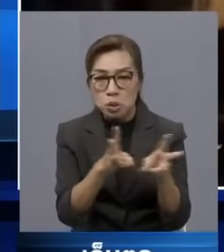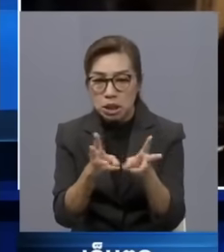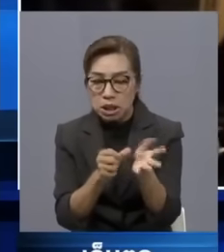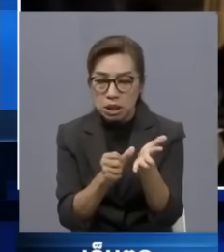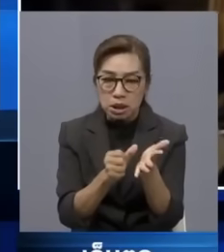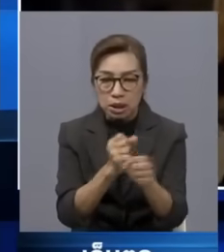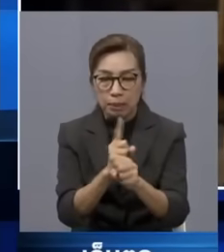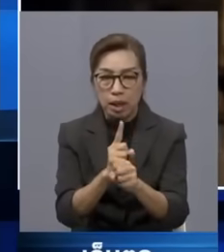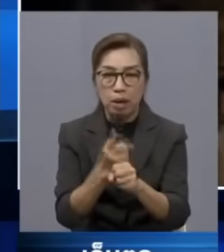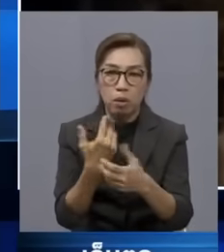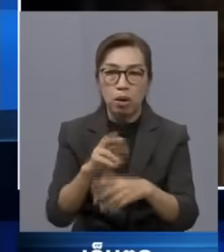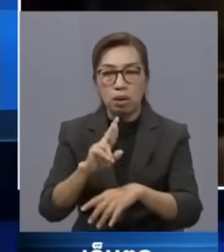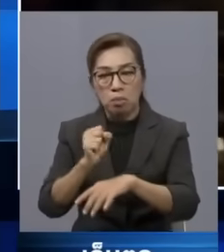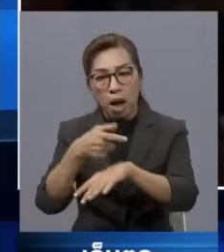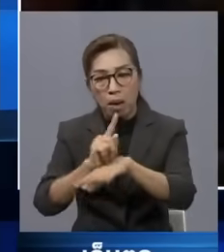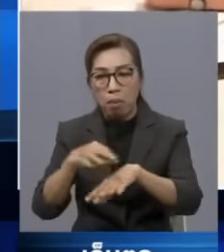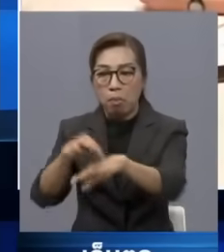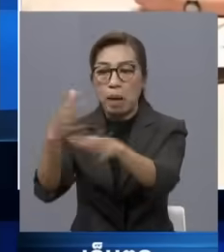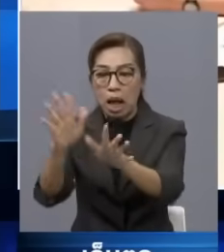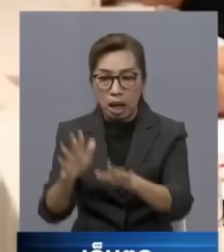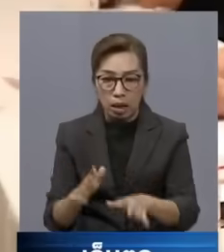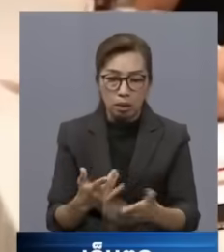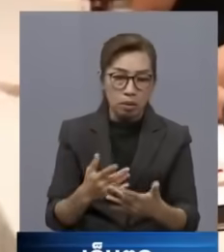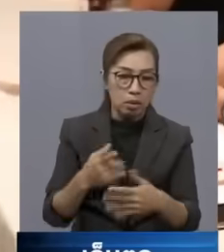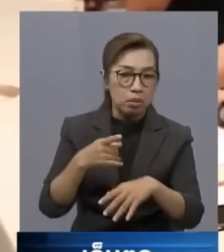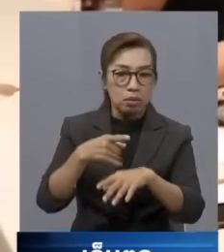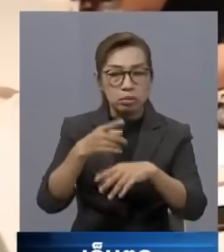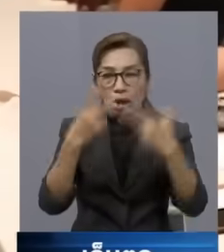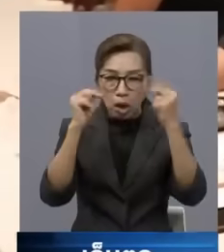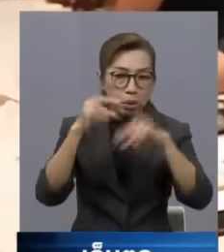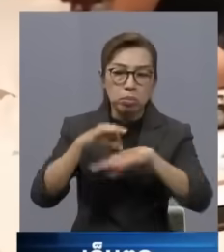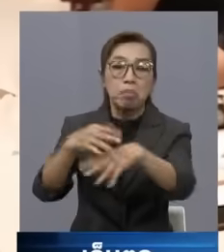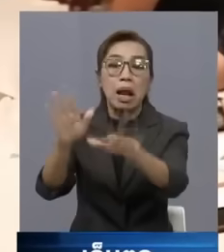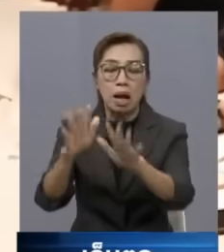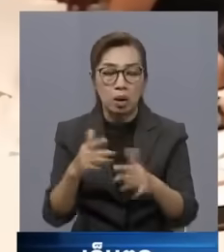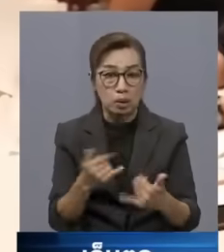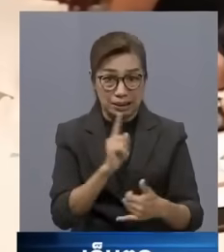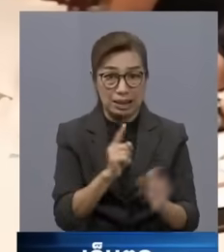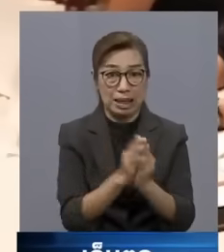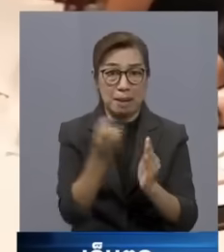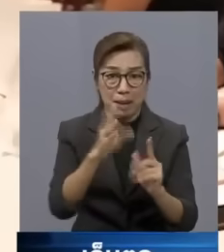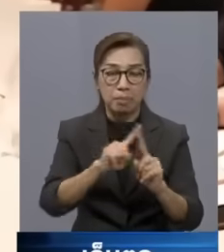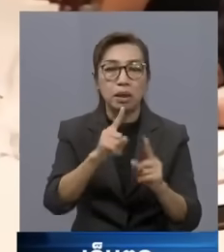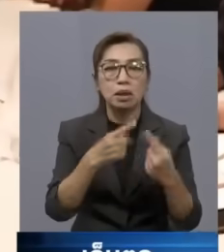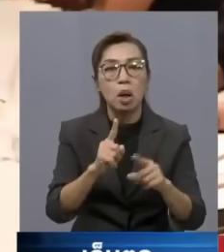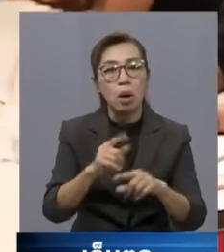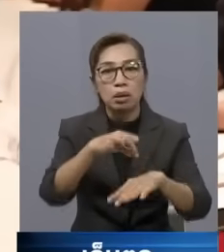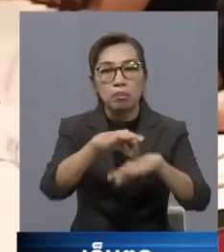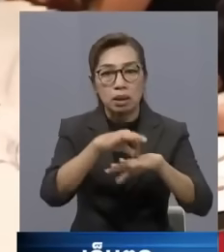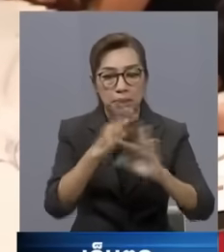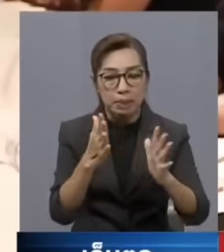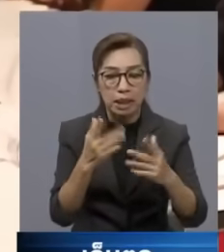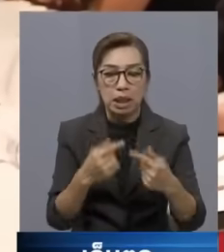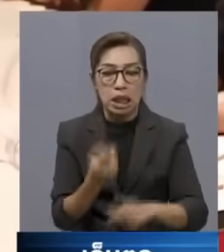บีบเหมือนกันเสียทุกตำแหน่งไปแล้วแม้ว่าชนะเลือกตั้งเป็นอันดับ 1ก็ตามนะครับแต่ว่าเกมของก้าวไกลตอนนี้จะเหลือแค่